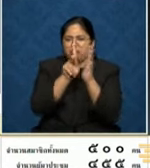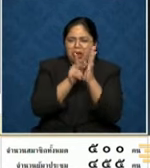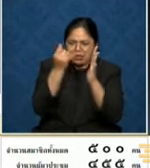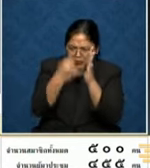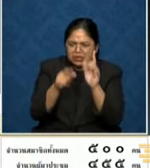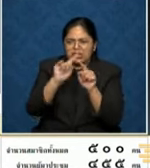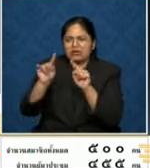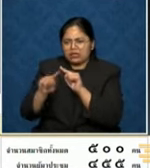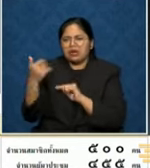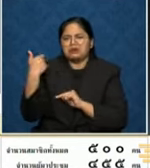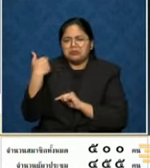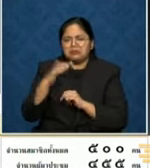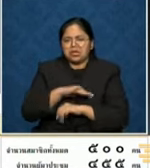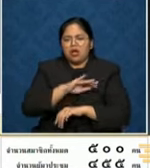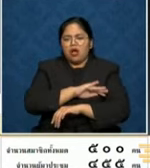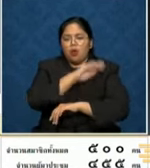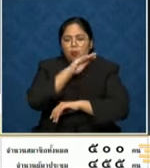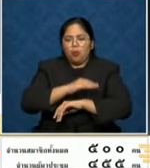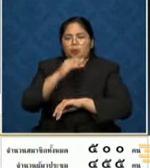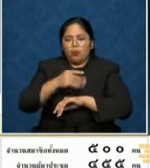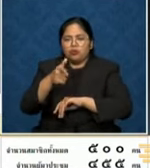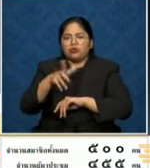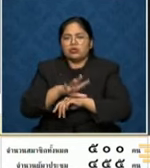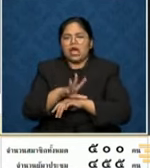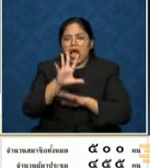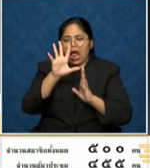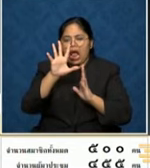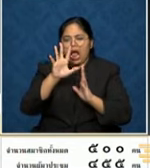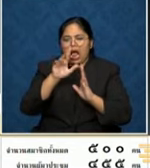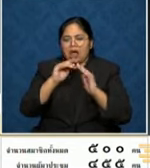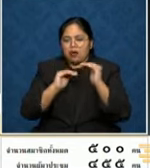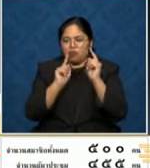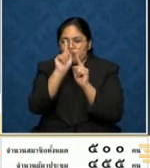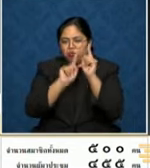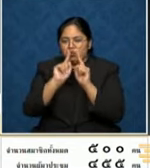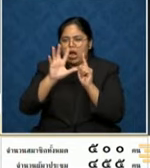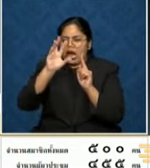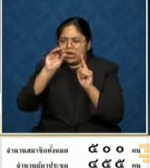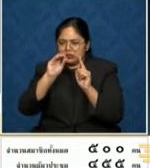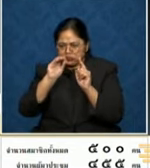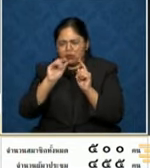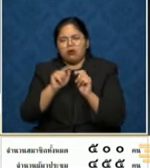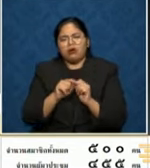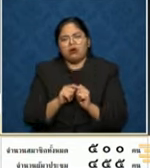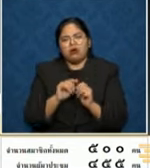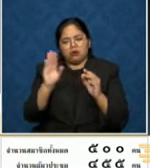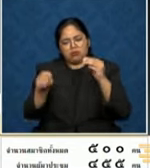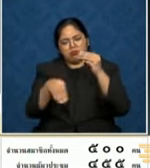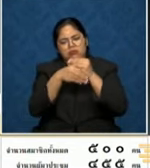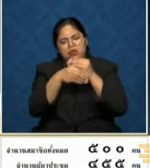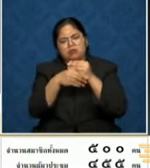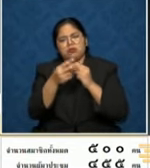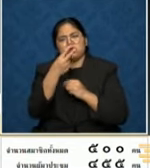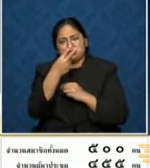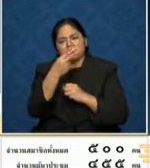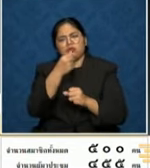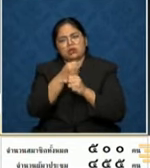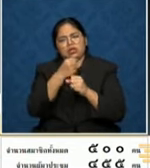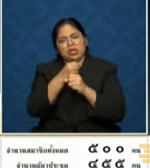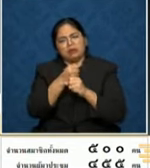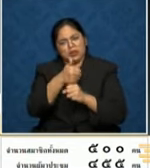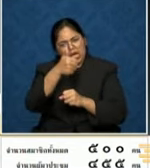นามบินสุวรรณภูมิติดอันดับ1ใน50ใน1ปีวางเป้าหมายนี่เป็นผลงานได้ด้วยเหรอคะแล้วก็ยังมีเรื่องของโค